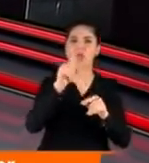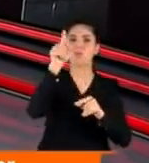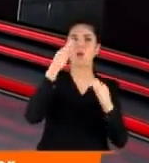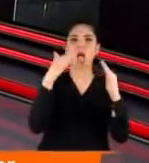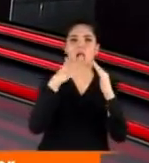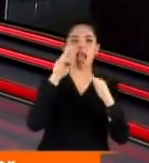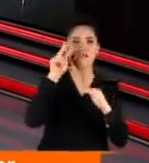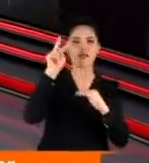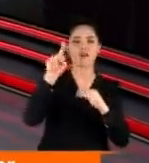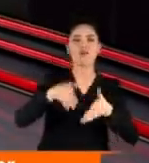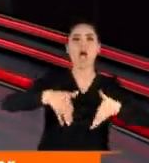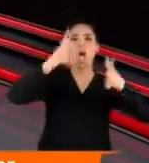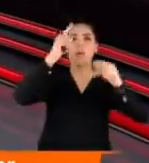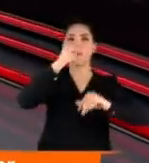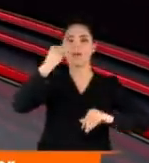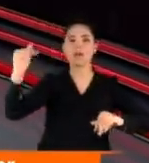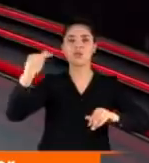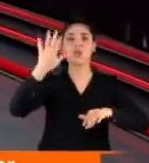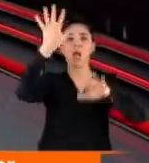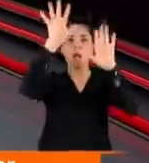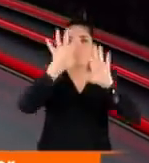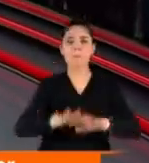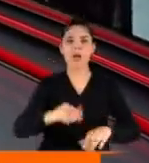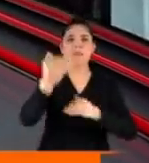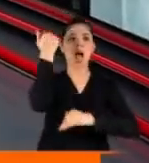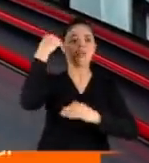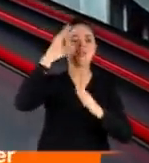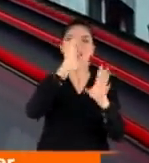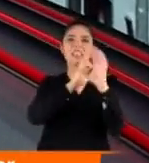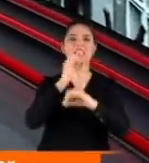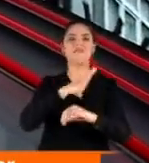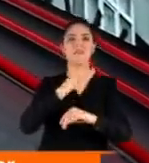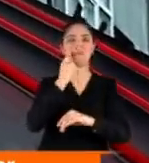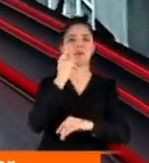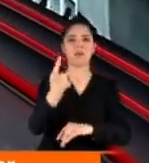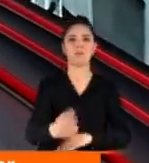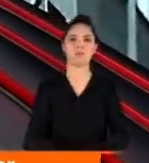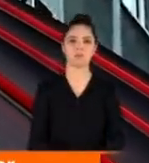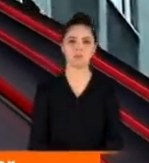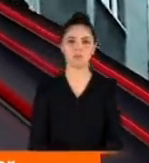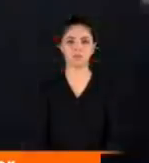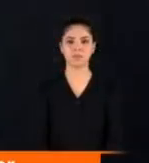konut görünümlü apartmanın birinci katının perdelerinin ardında gizli.